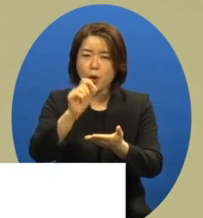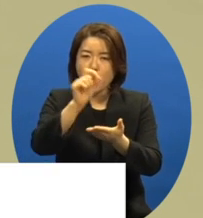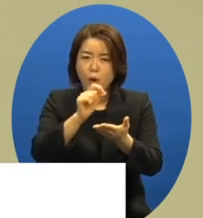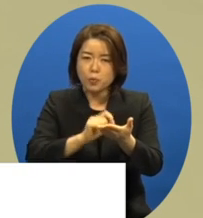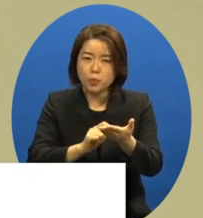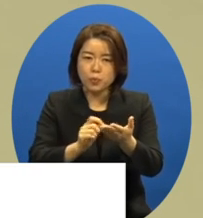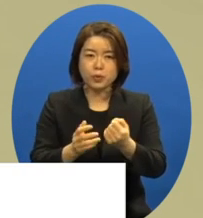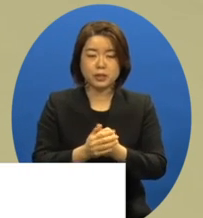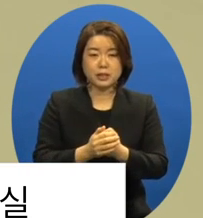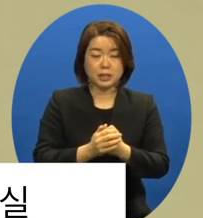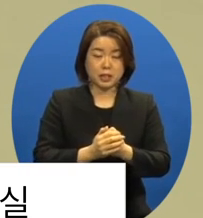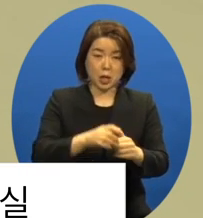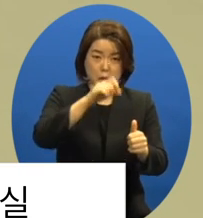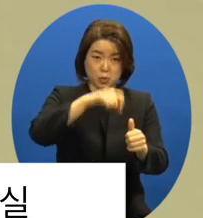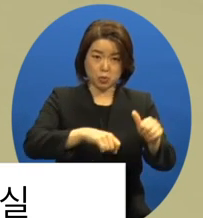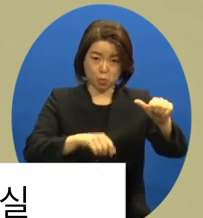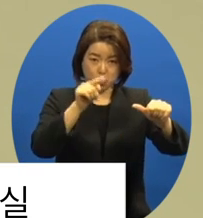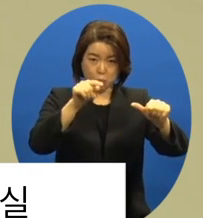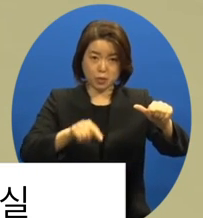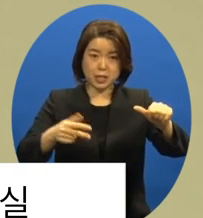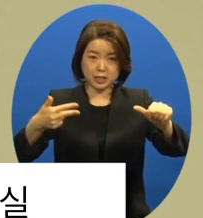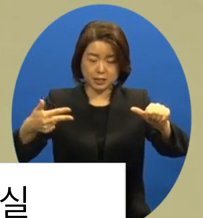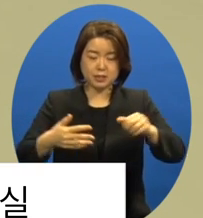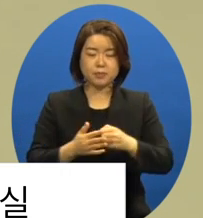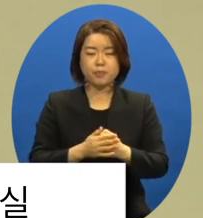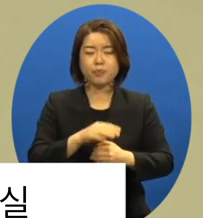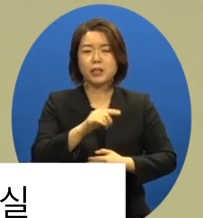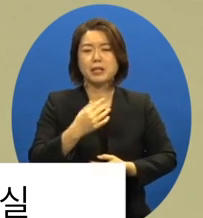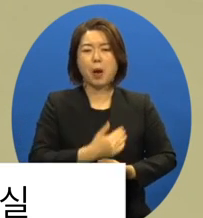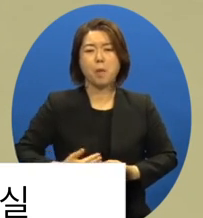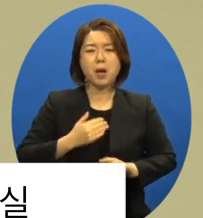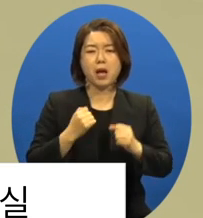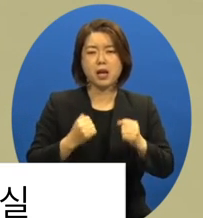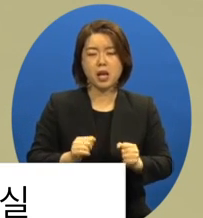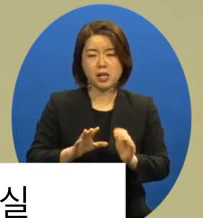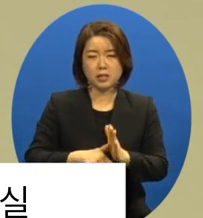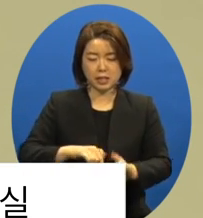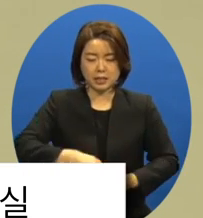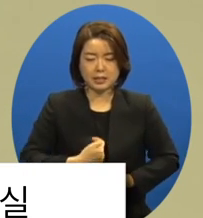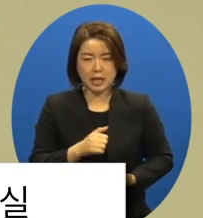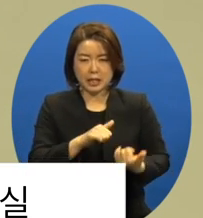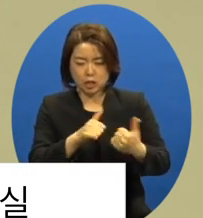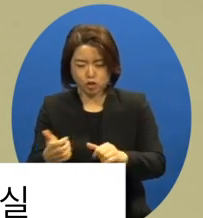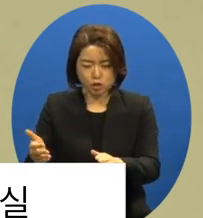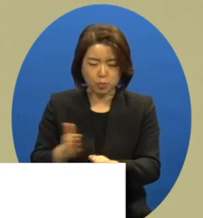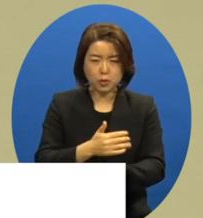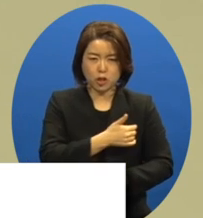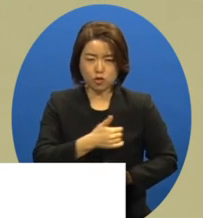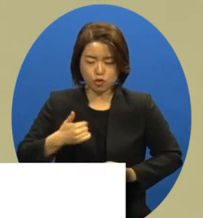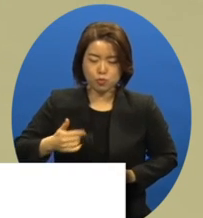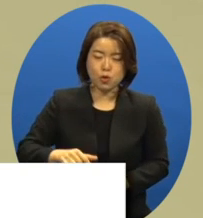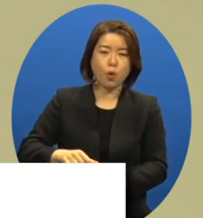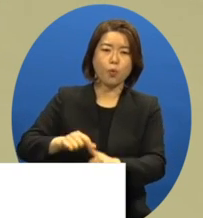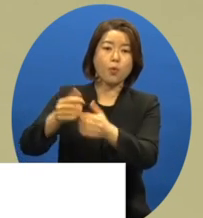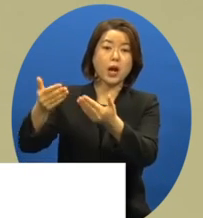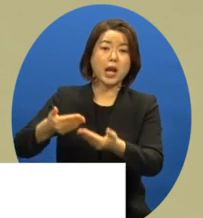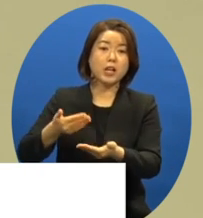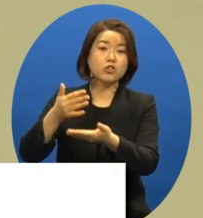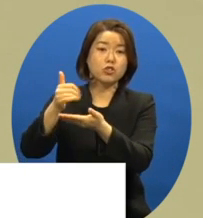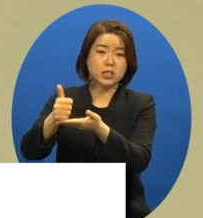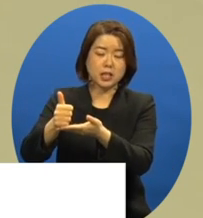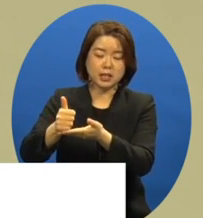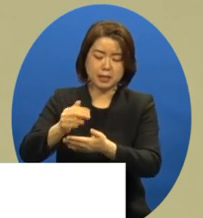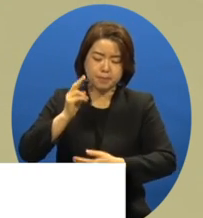5장 7절에 그는 육체에 계실 때에 자기를 죽음에서 능히 구원하실 이에게